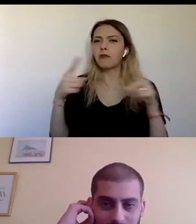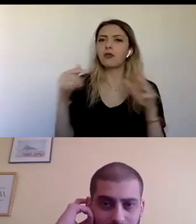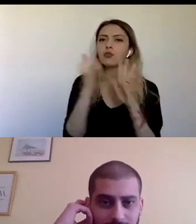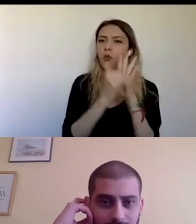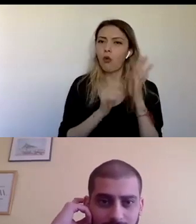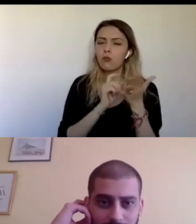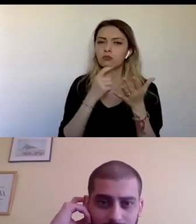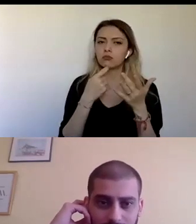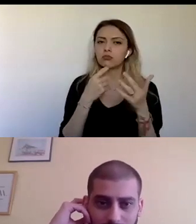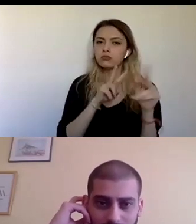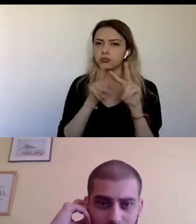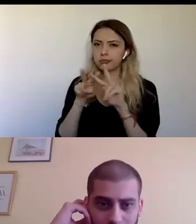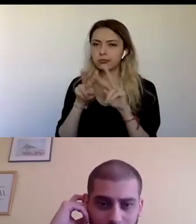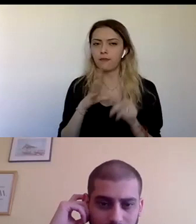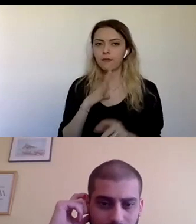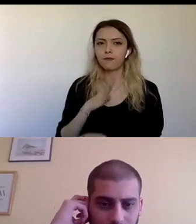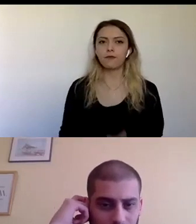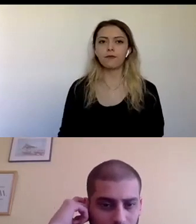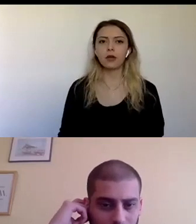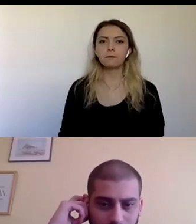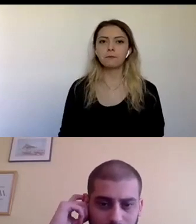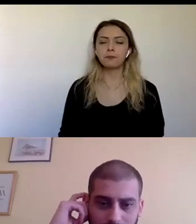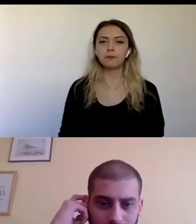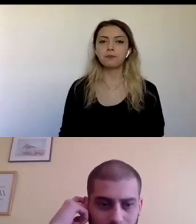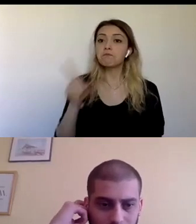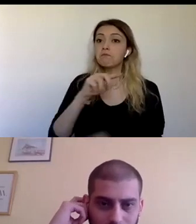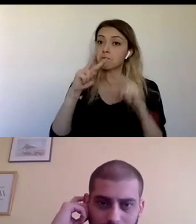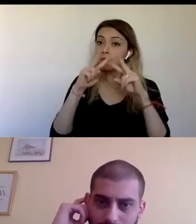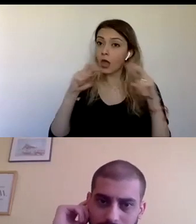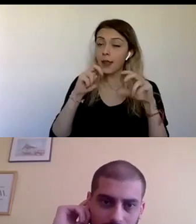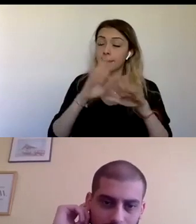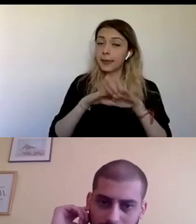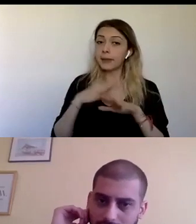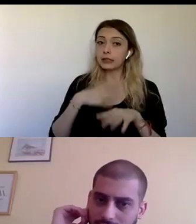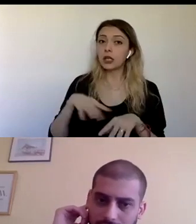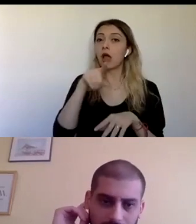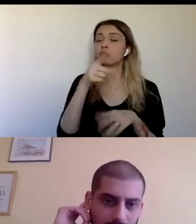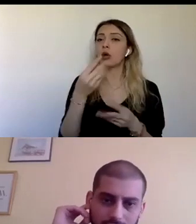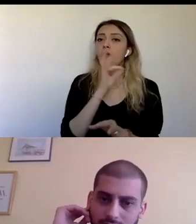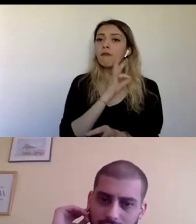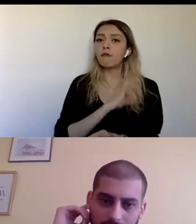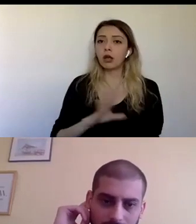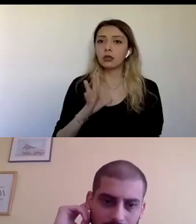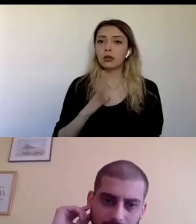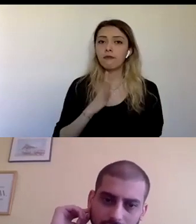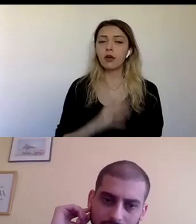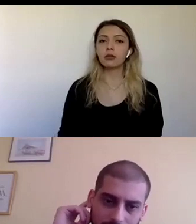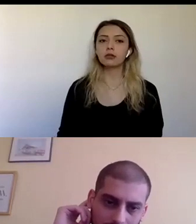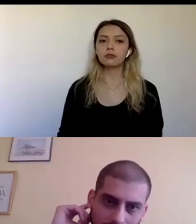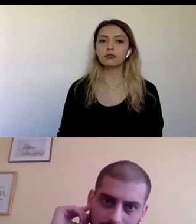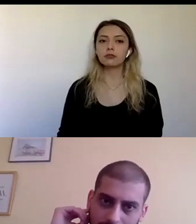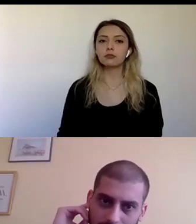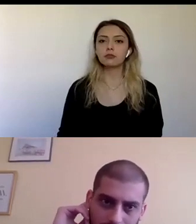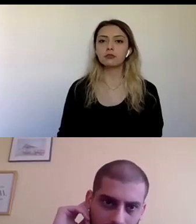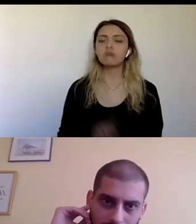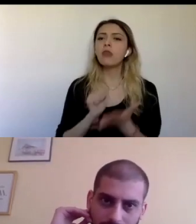insanlarla yaptığımız araştırma çalışmalarında, izleme çalışmalarında çok işimize yararlar. Bunların hepsinin içinde direkt